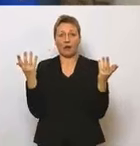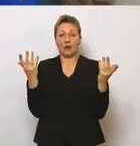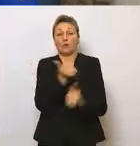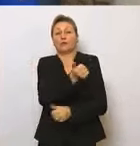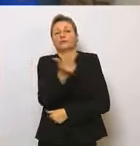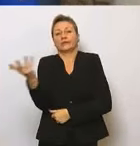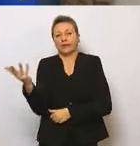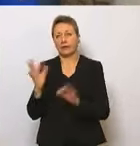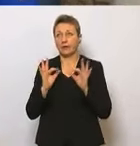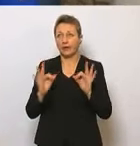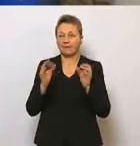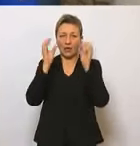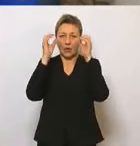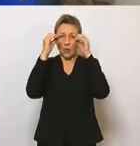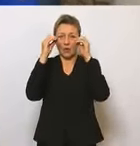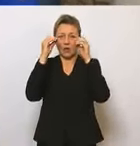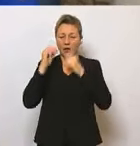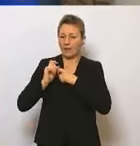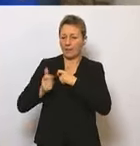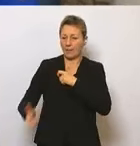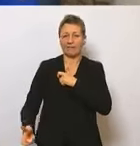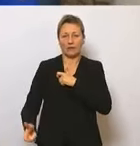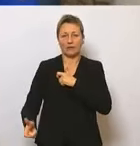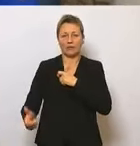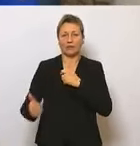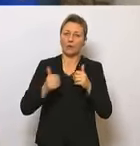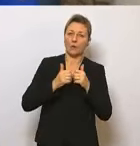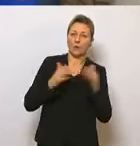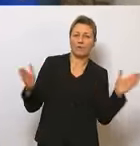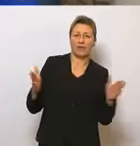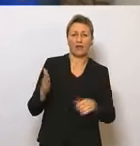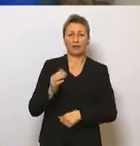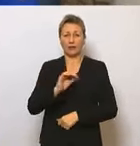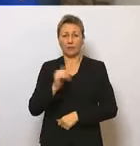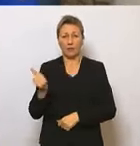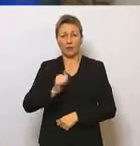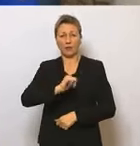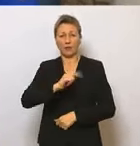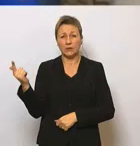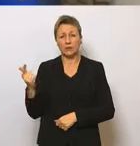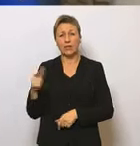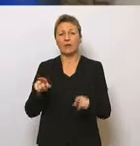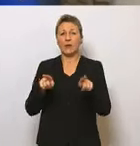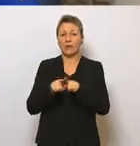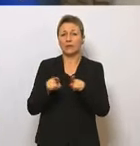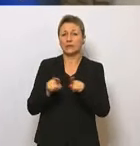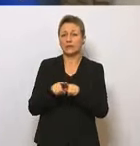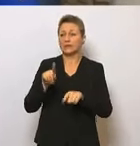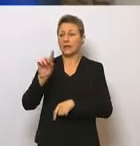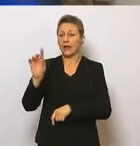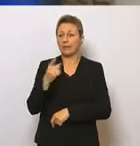elles, une autre affaire Google ouverte, deux affaires Amazon, une affaire Apple,